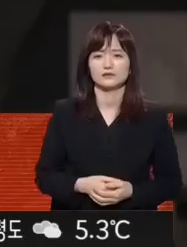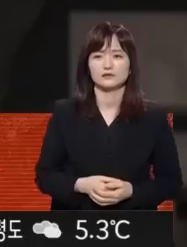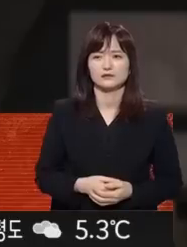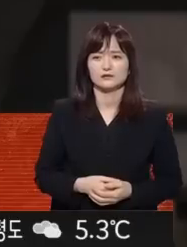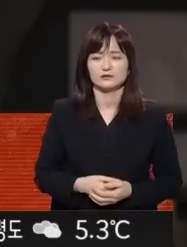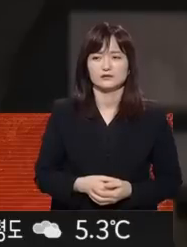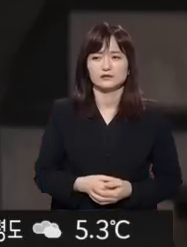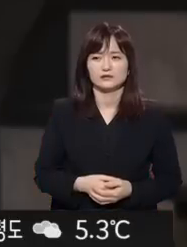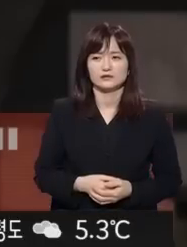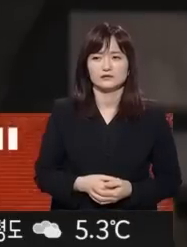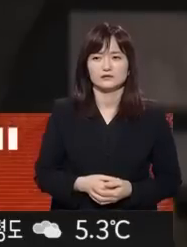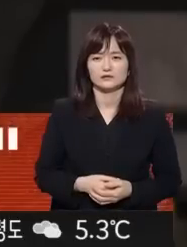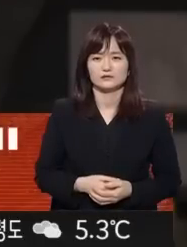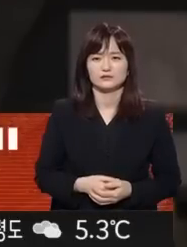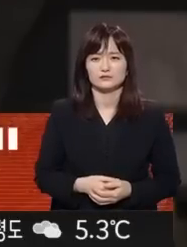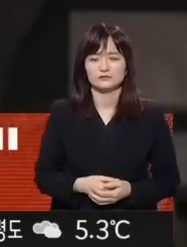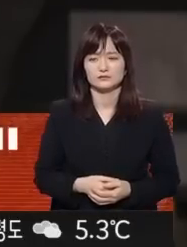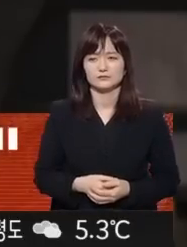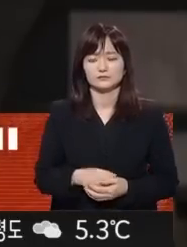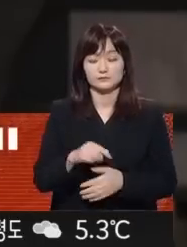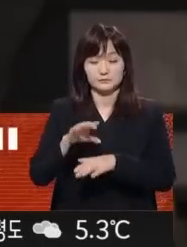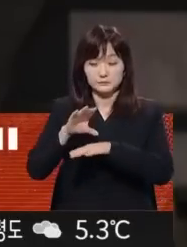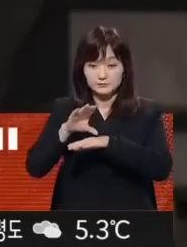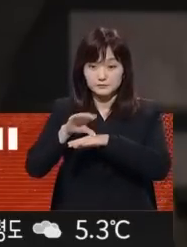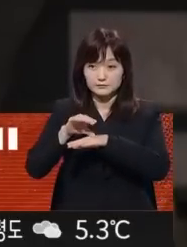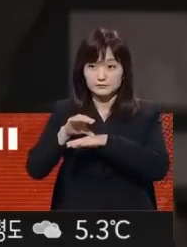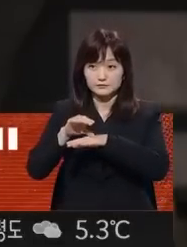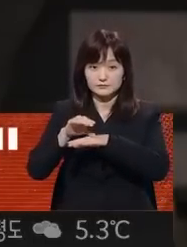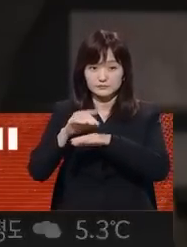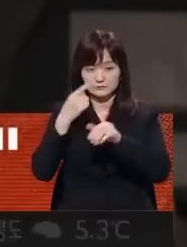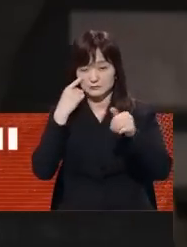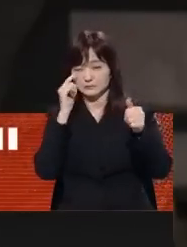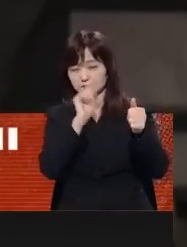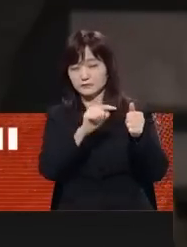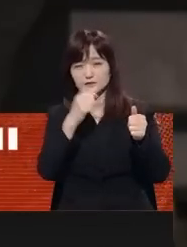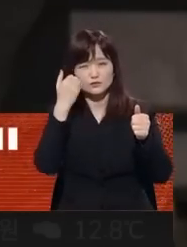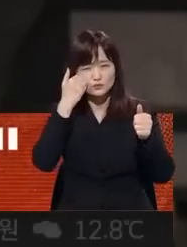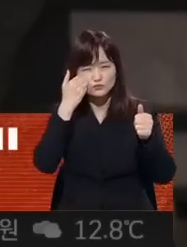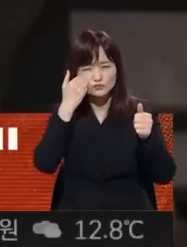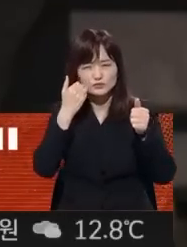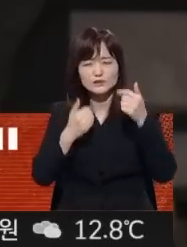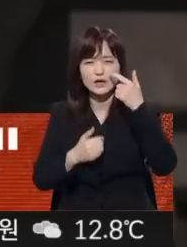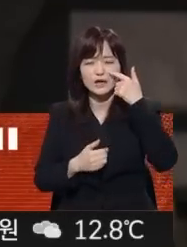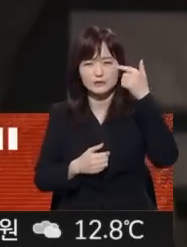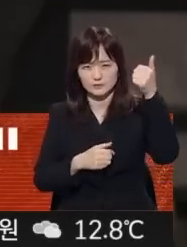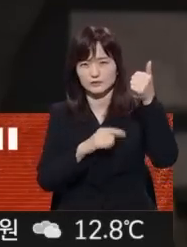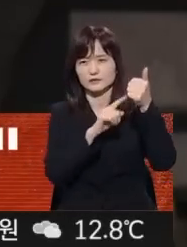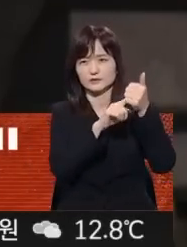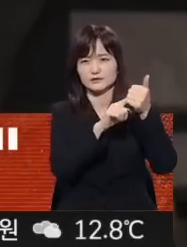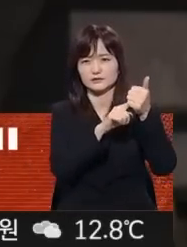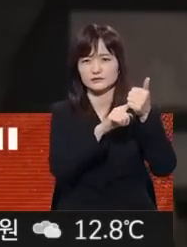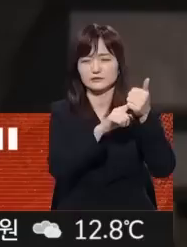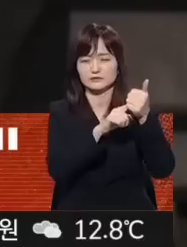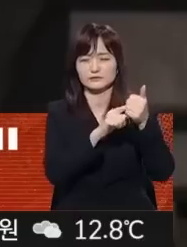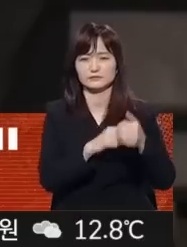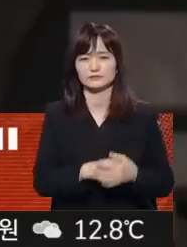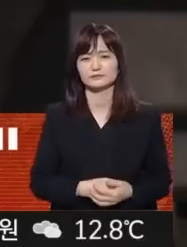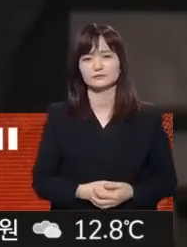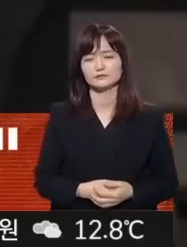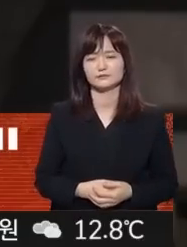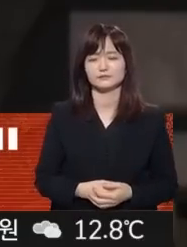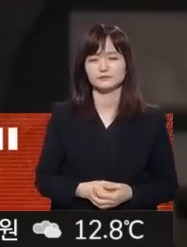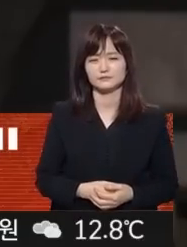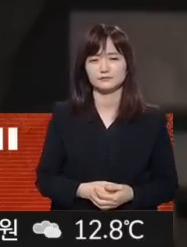기본적으로이 타겟이 방송에 타겟은 본인의 아버지가 가장 일차적인 대상이 아닐까라고